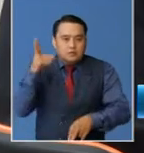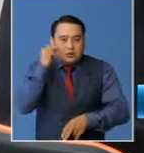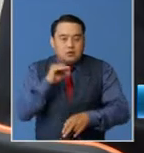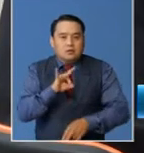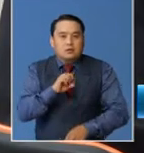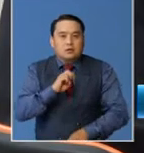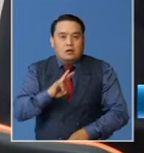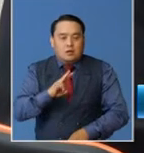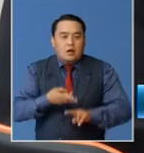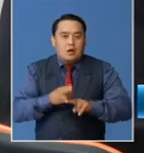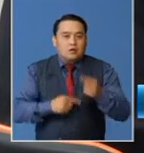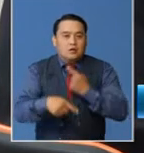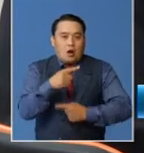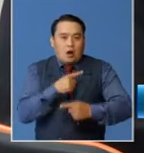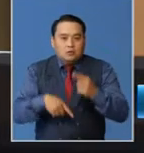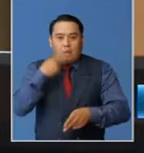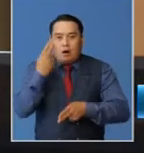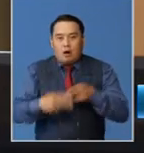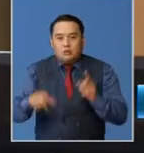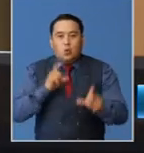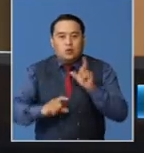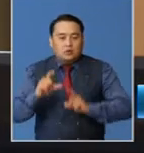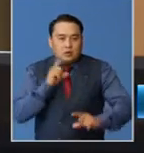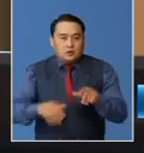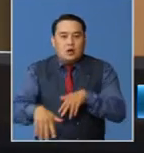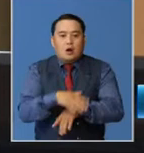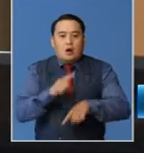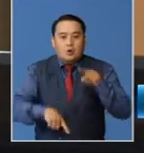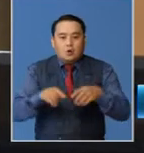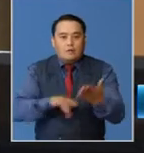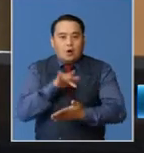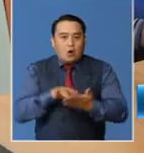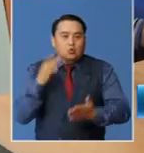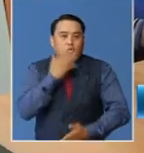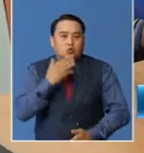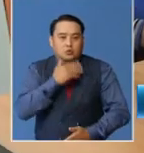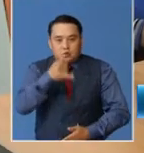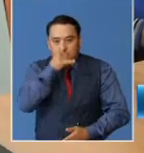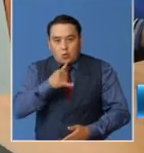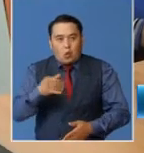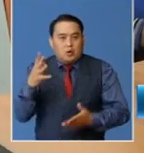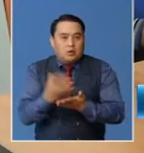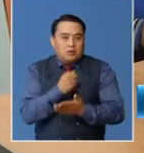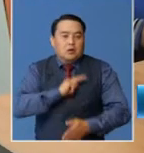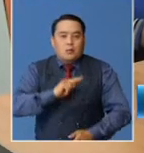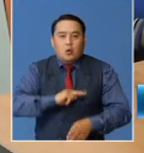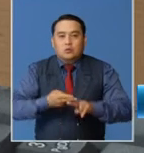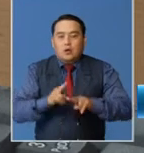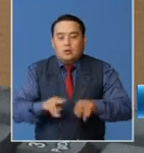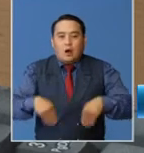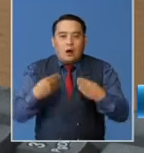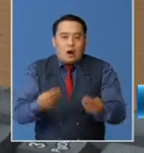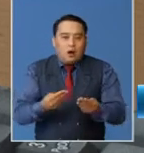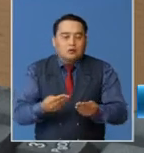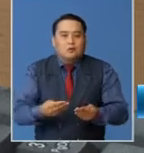Рысхан Исабеков. Вернувшись после окончания университета на родину, в город Уштубе, он не смог трудоустроиться. Работодатели